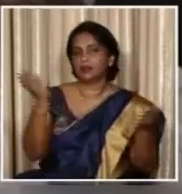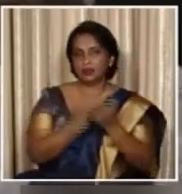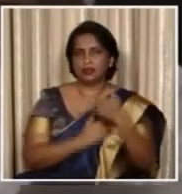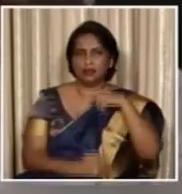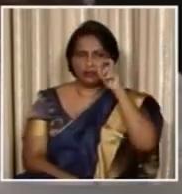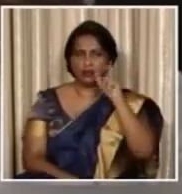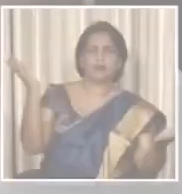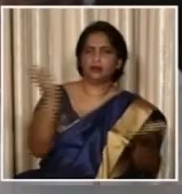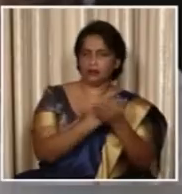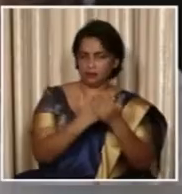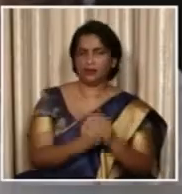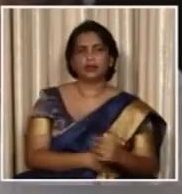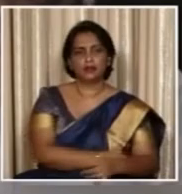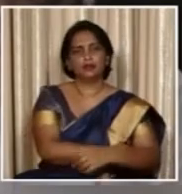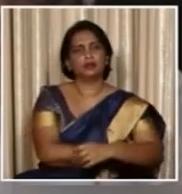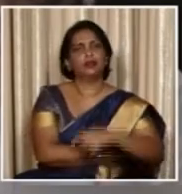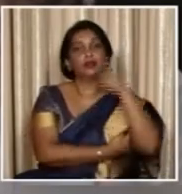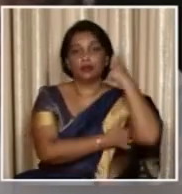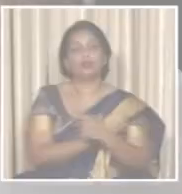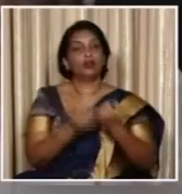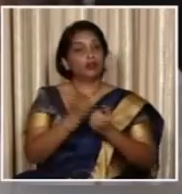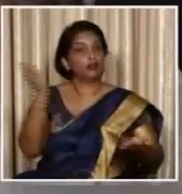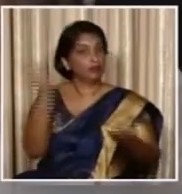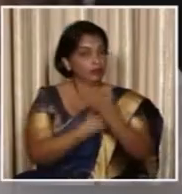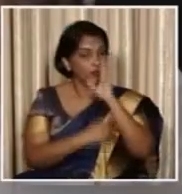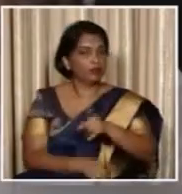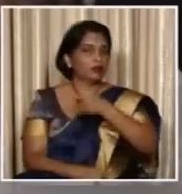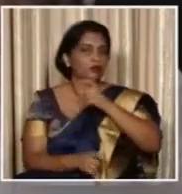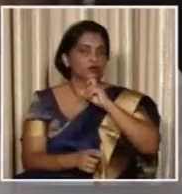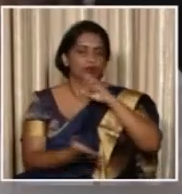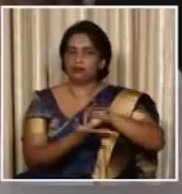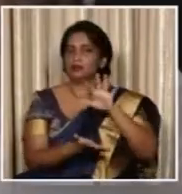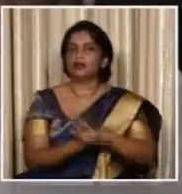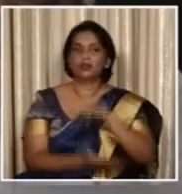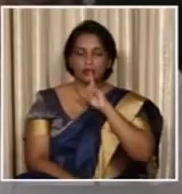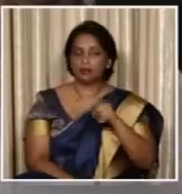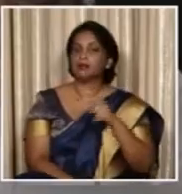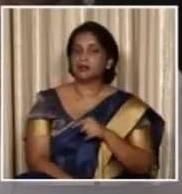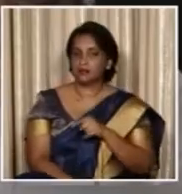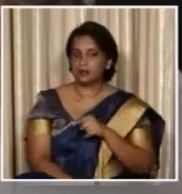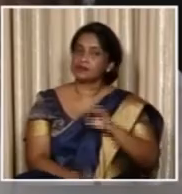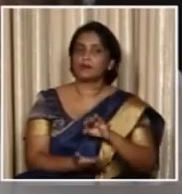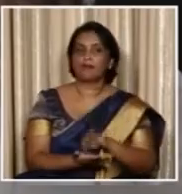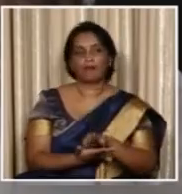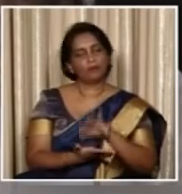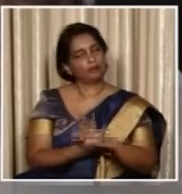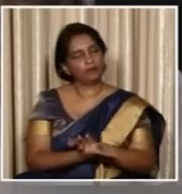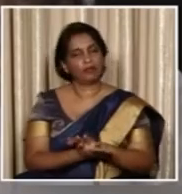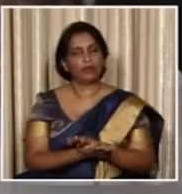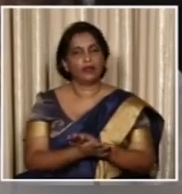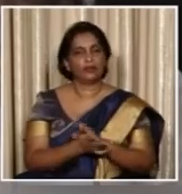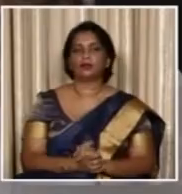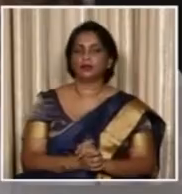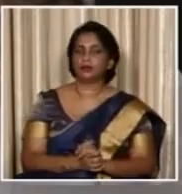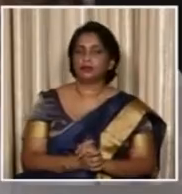හැටින මාධ්‍ය 9 දෙනෙක් හිටියා. එතකොට මෙන්න මේ ප්‍රසම් ටිකට තමයි තීන්දුවක් දීලා තින්නේ. එතකොට ඒක තීන්දුව නීති විද්‍යාලය කතා